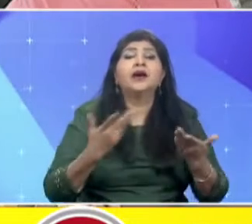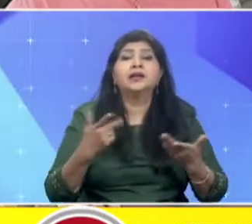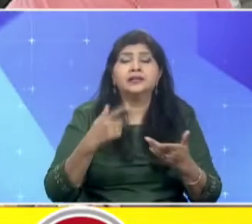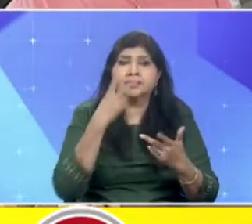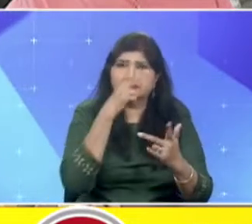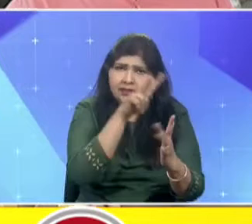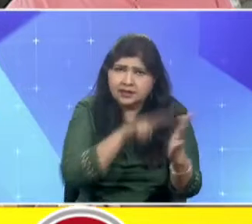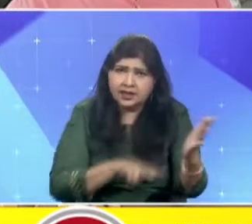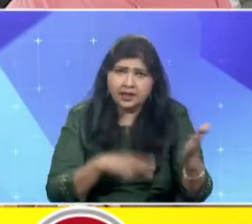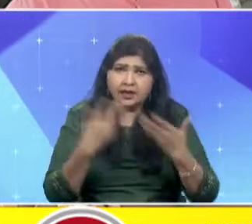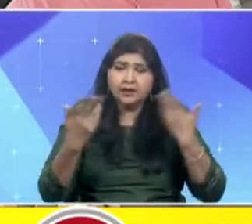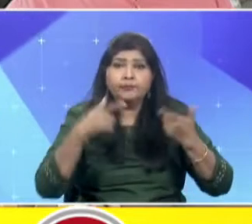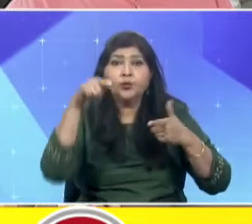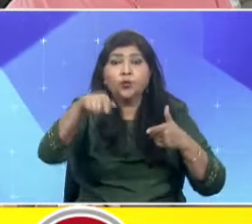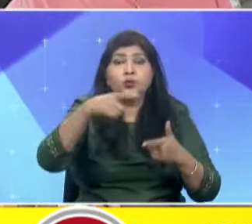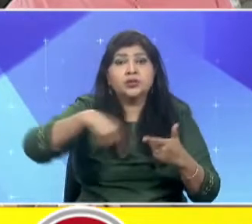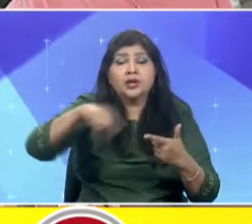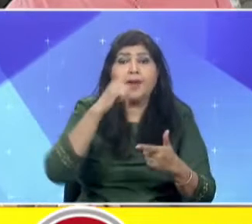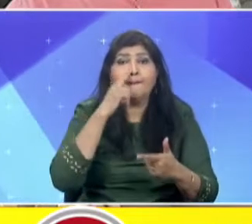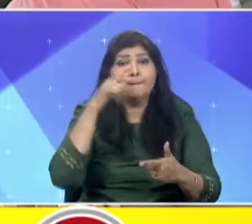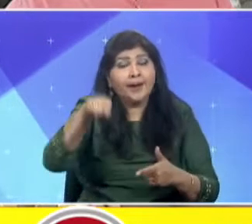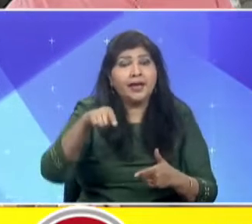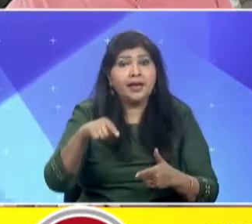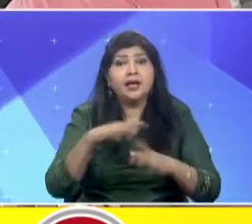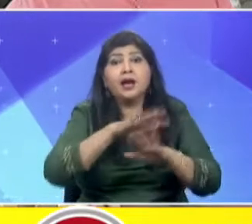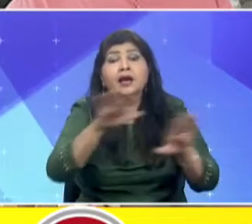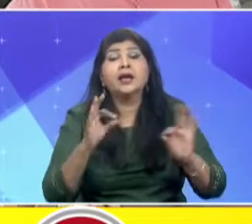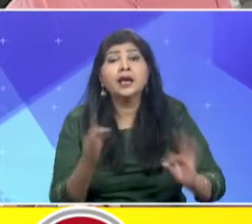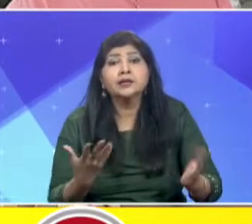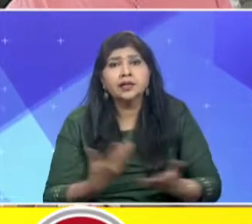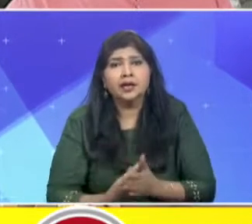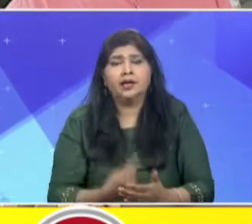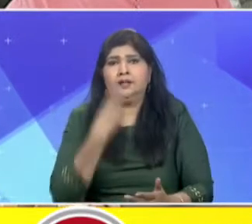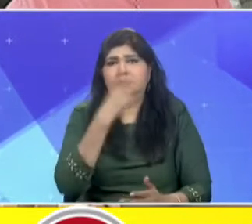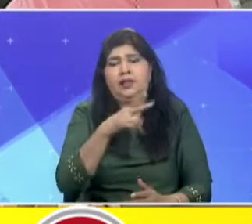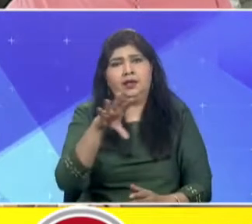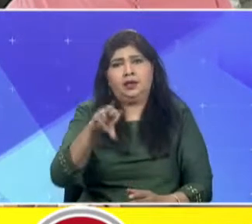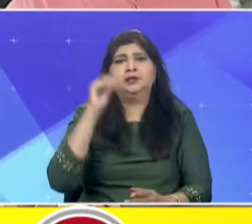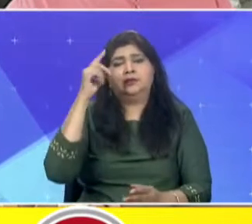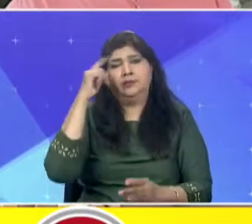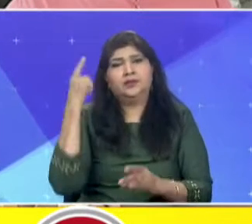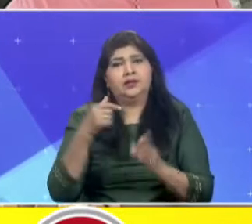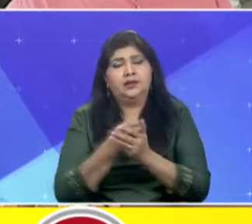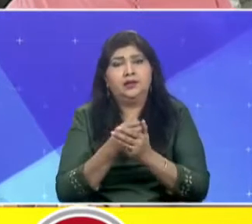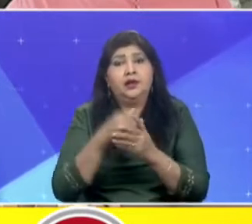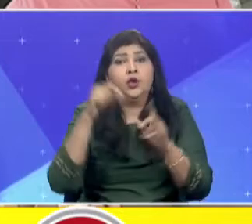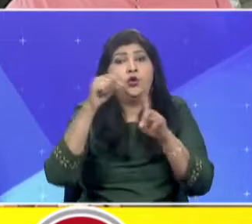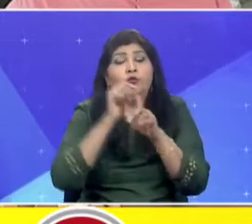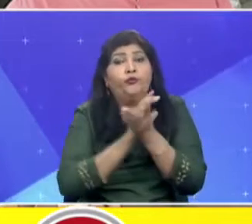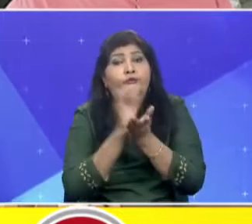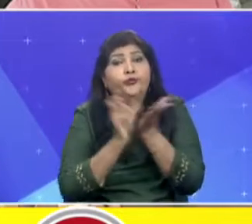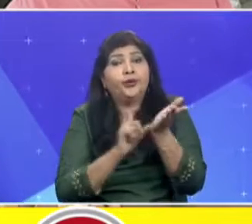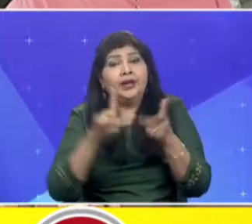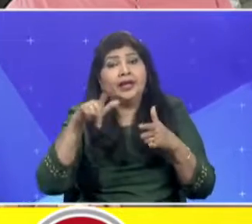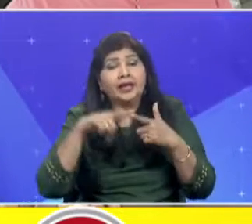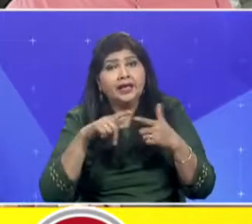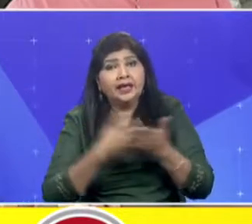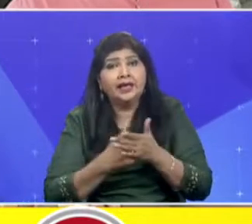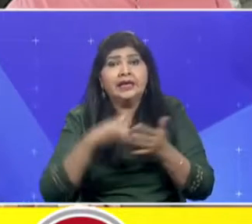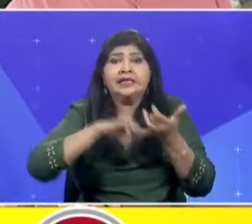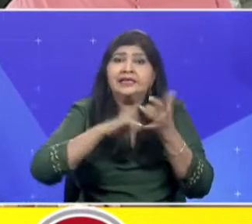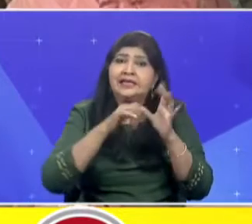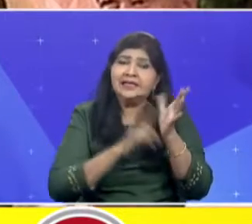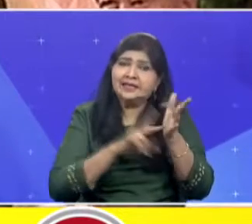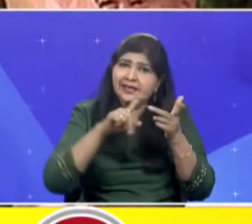आकलन उस समाज में महिलाओं की स्थिति को देखकर किया जा सकता है। महात्मा फुले,